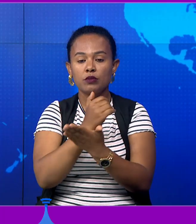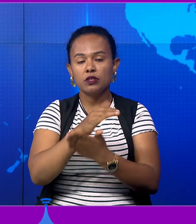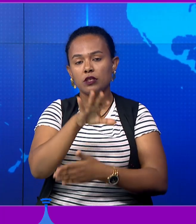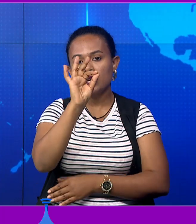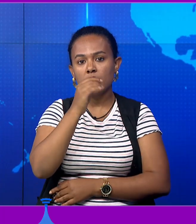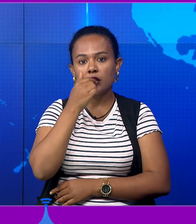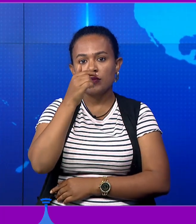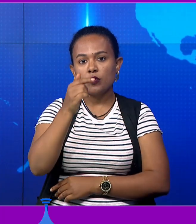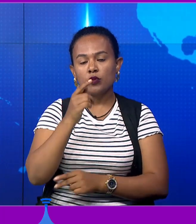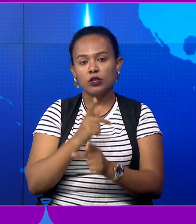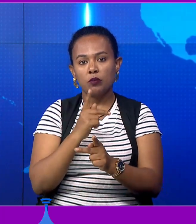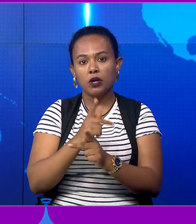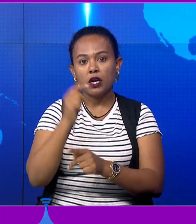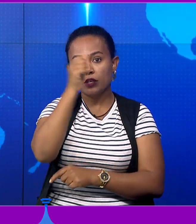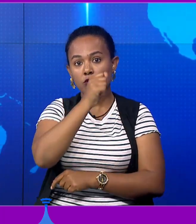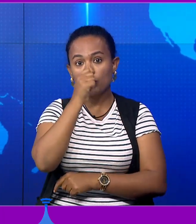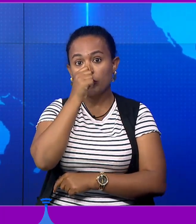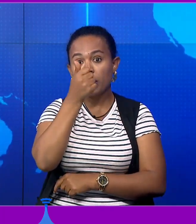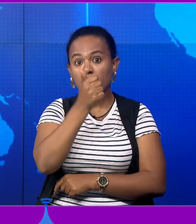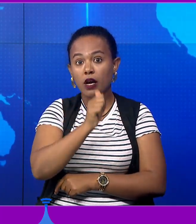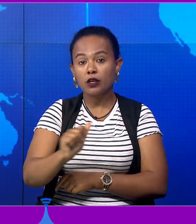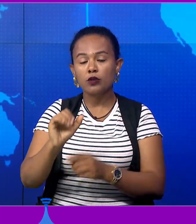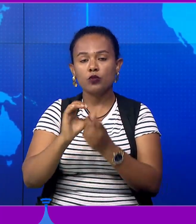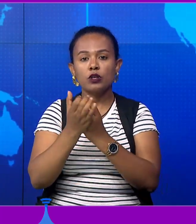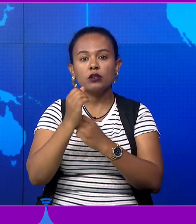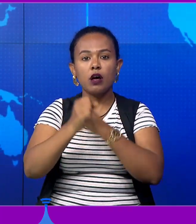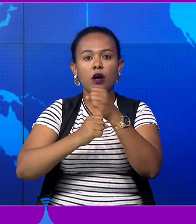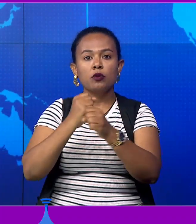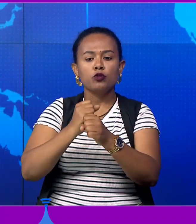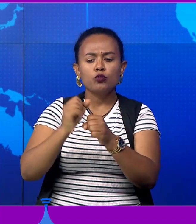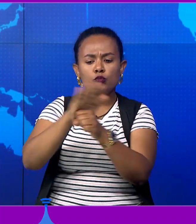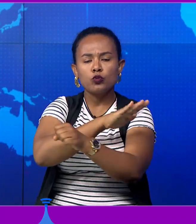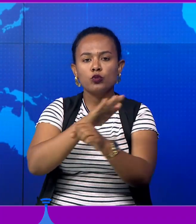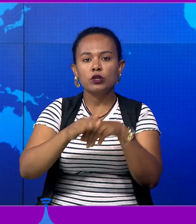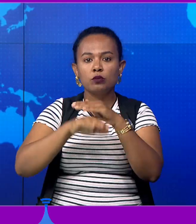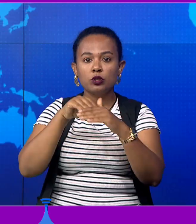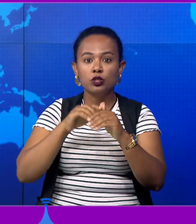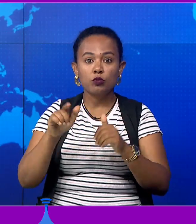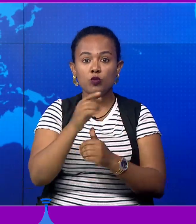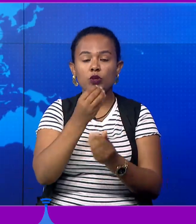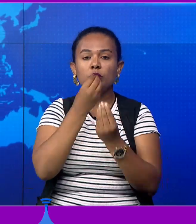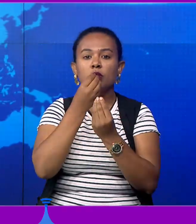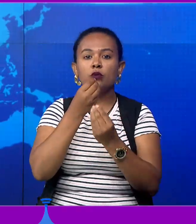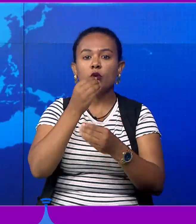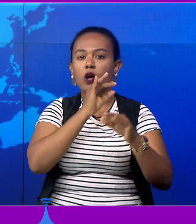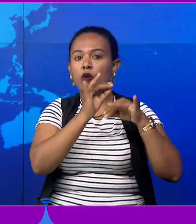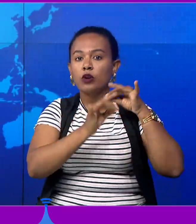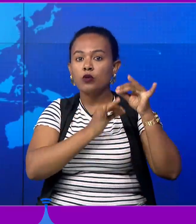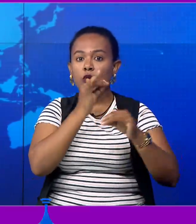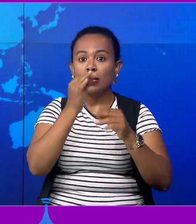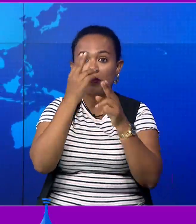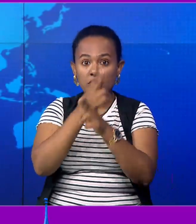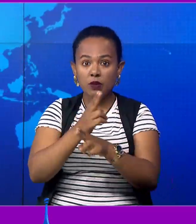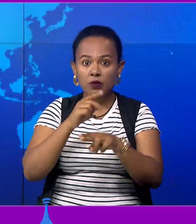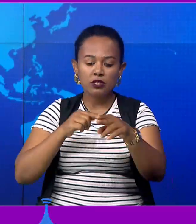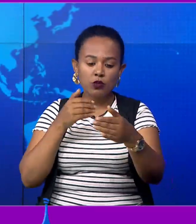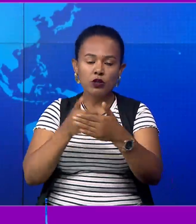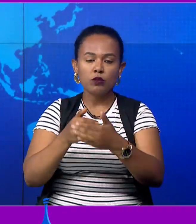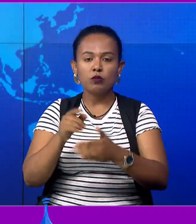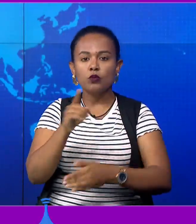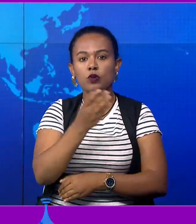ተብሎ ይጠበቃል። የኢትዮጵያ አየር ሁኔታ ዓመቱን ሙሉ ለግብርና ልማት የተመቸ በመሆኑ የምግብ ሉዓላዊነቷን ለማስከበር ጊዜው ቅርብ እንደሆነ